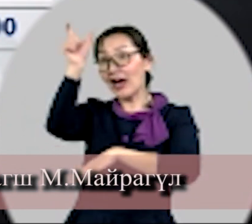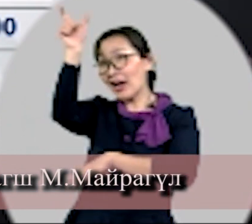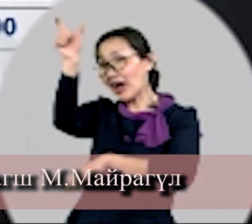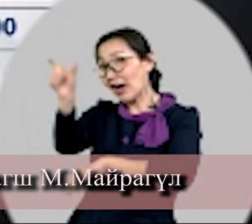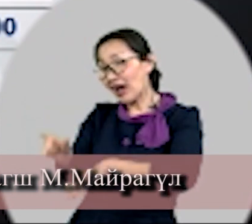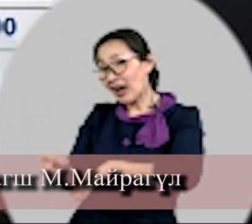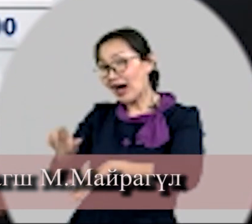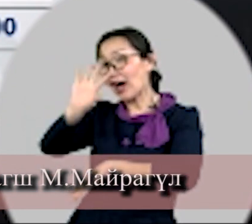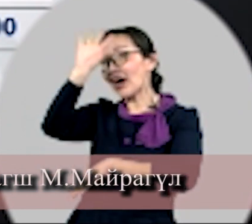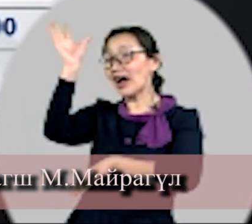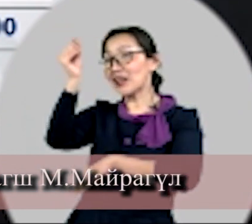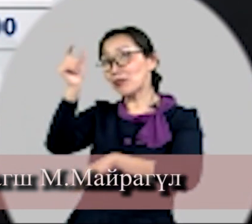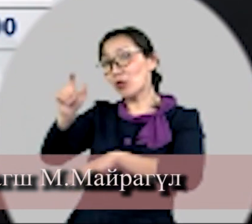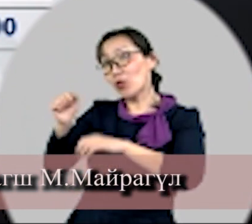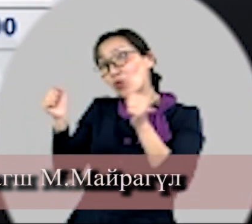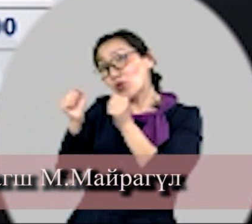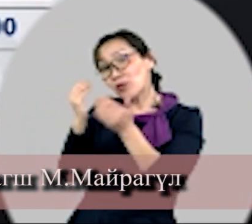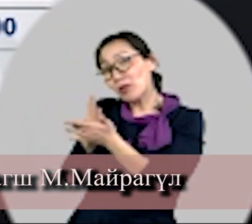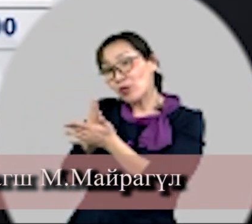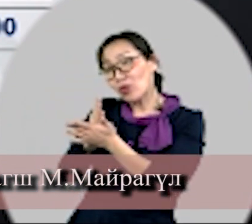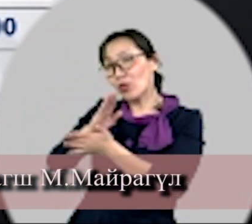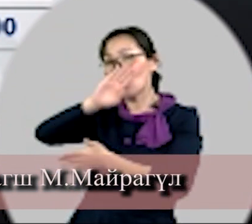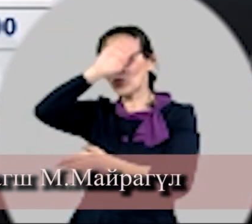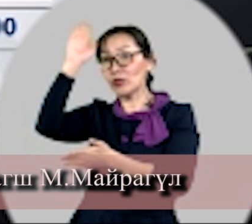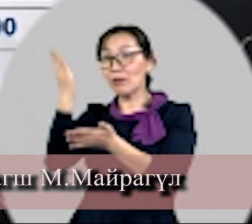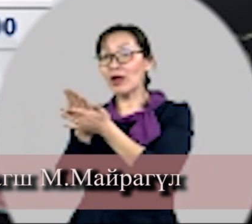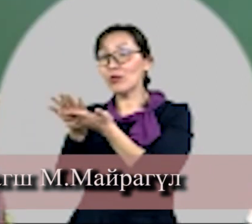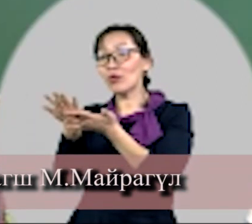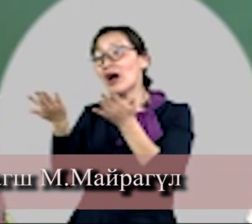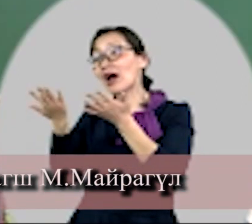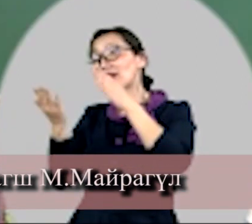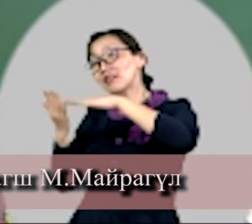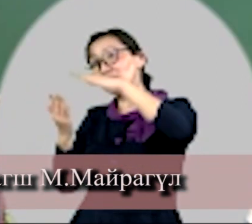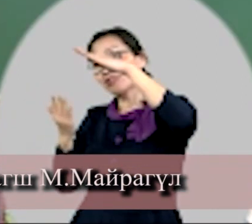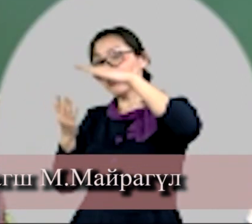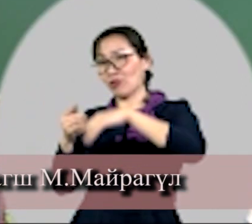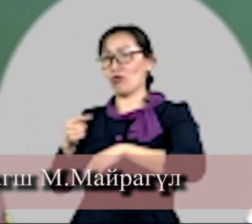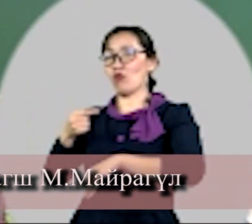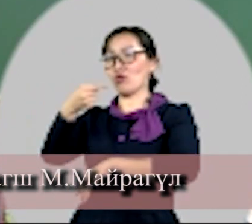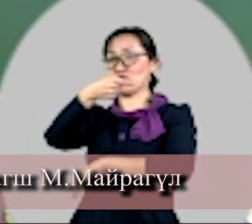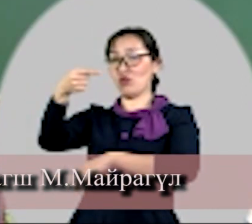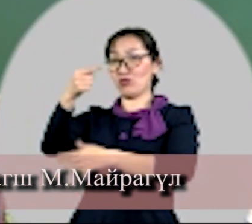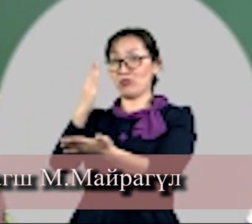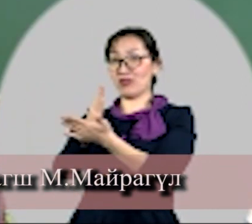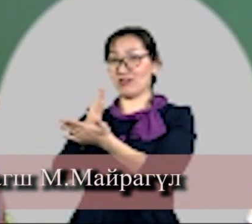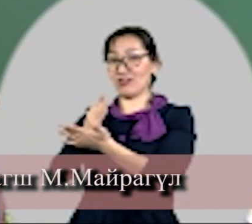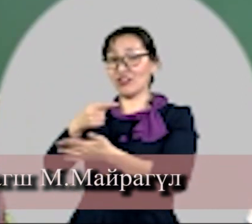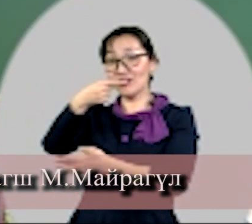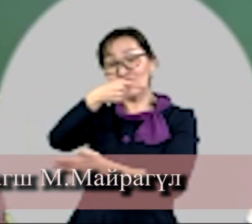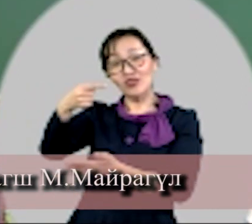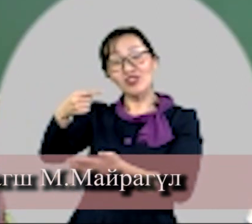Жа, 10 сағатта ауа температурасы күндіз болып, және күн шыққандықтан қайте